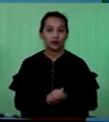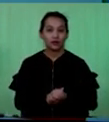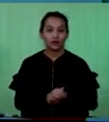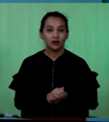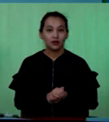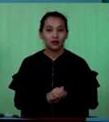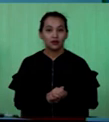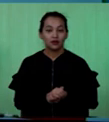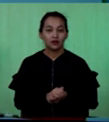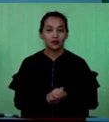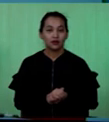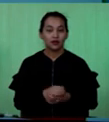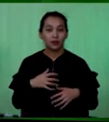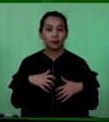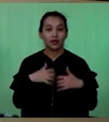Mexanik tarozi.